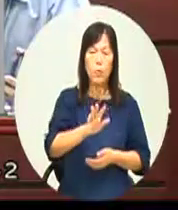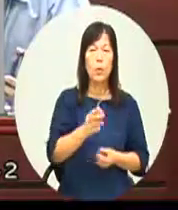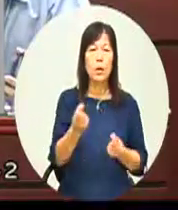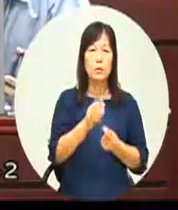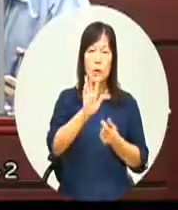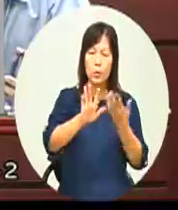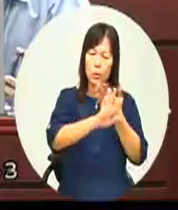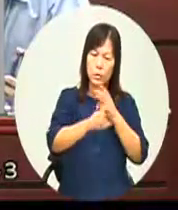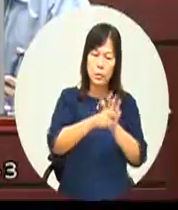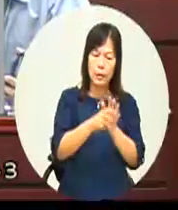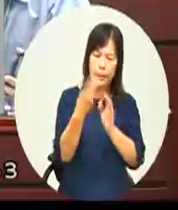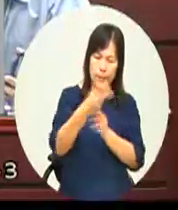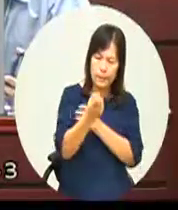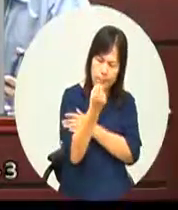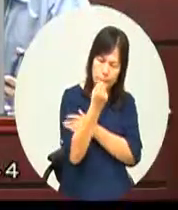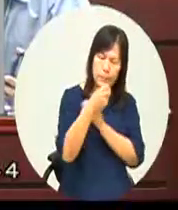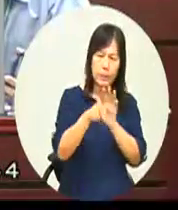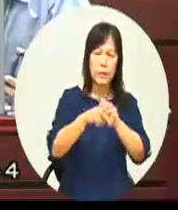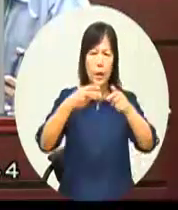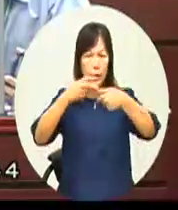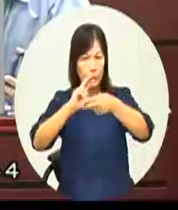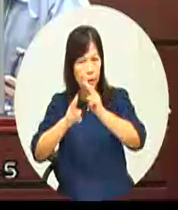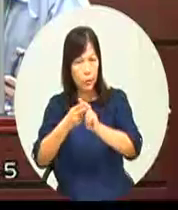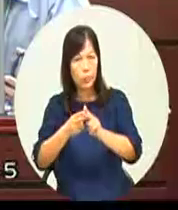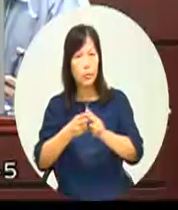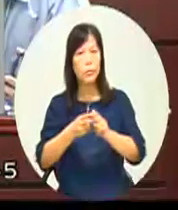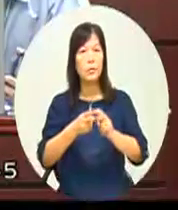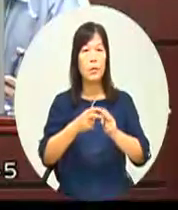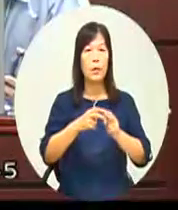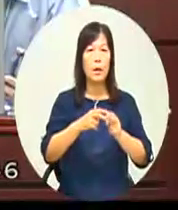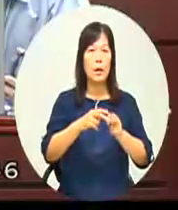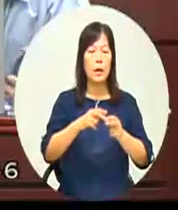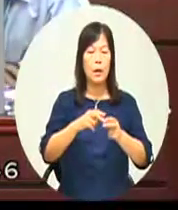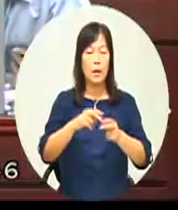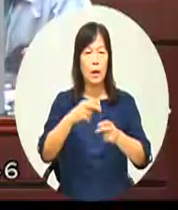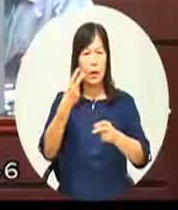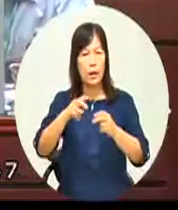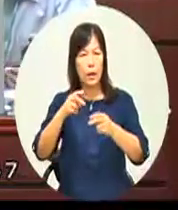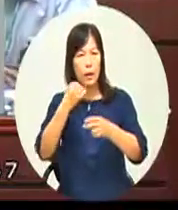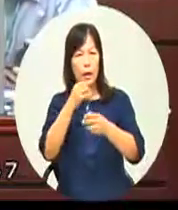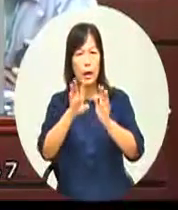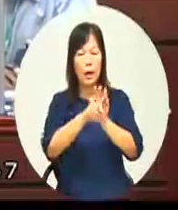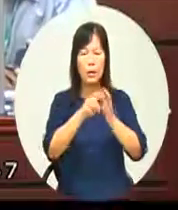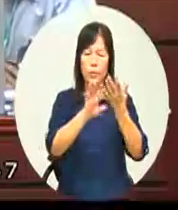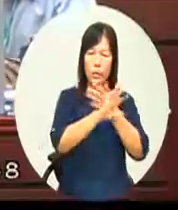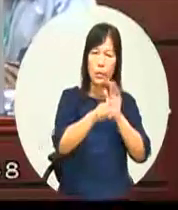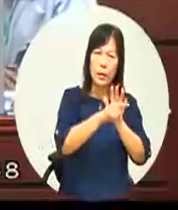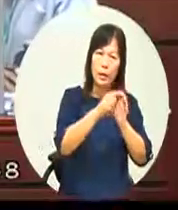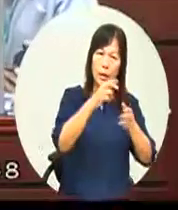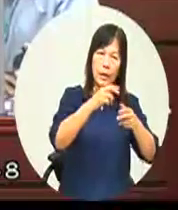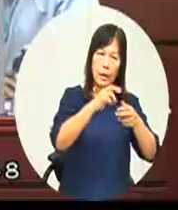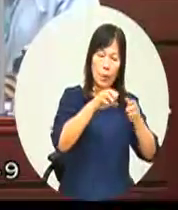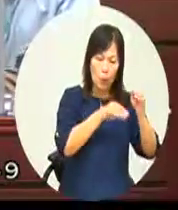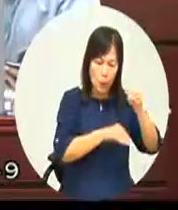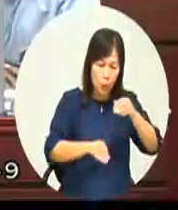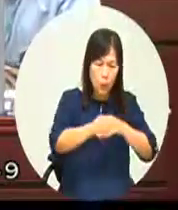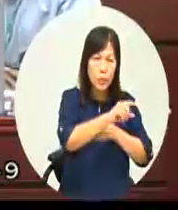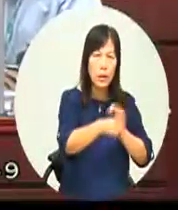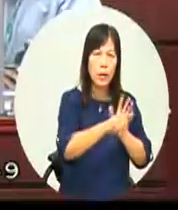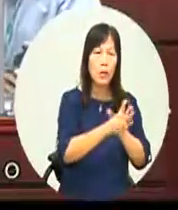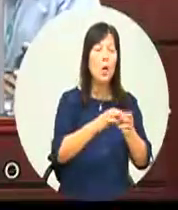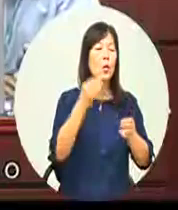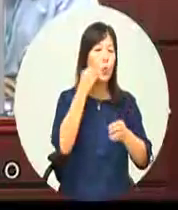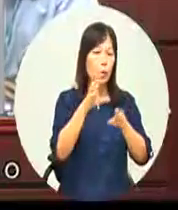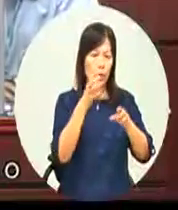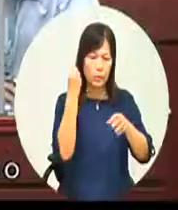现在我们正在努力的，比如说仁武交流道，仁武的八德新辟的交流道，那如果有这样的一个新增